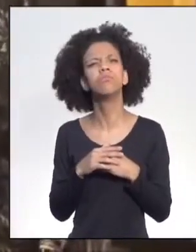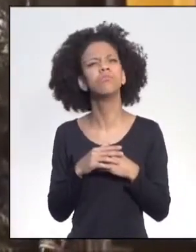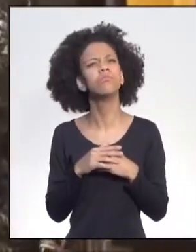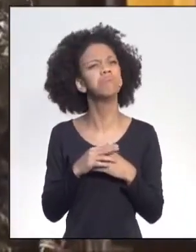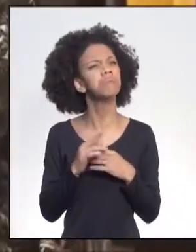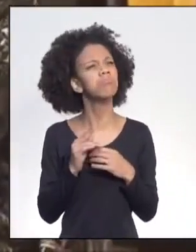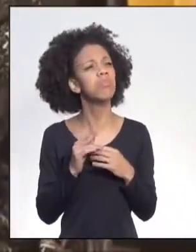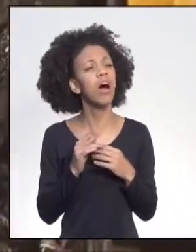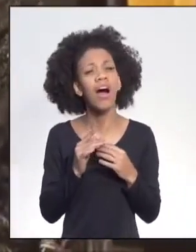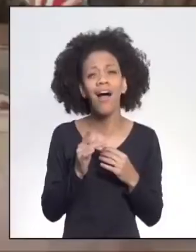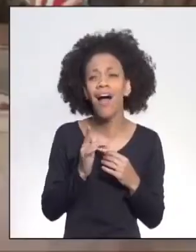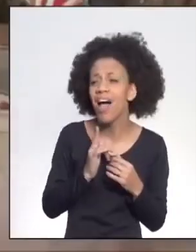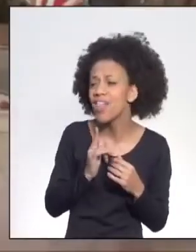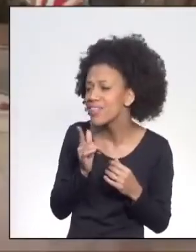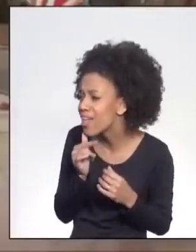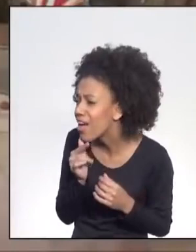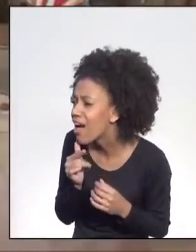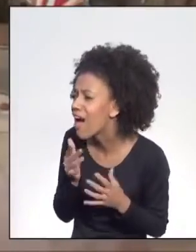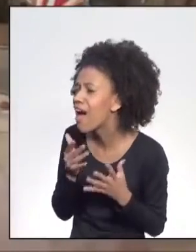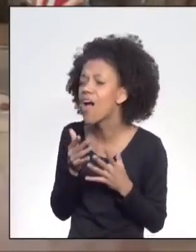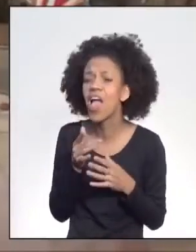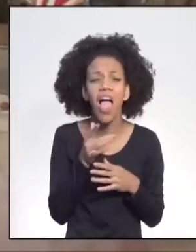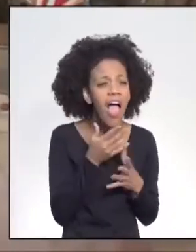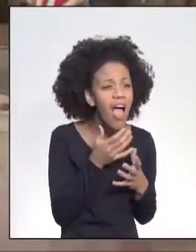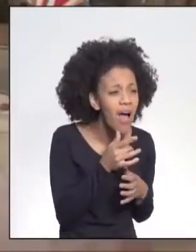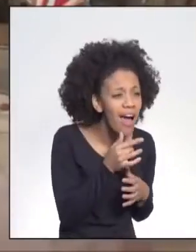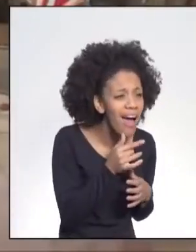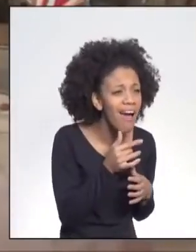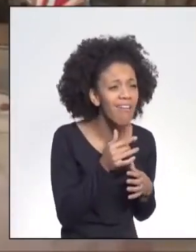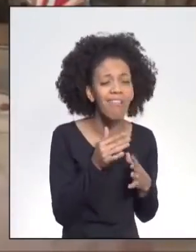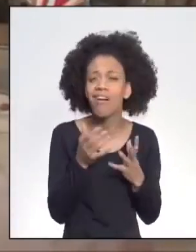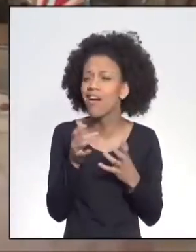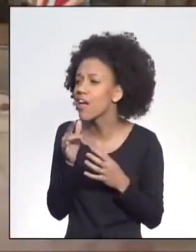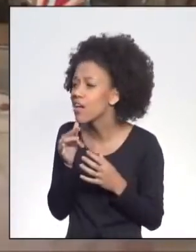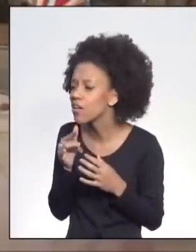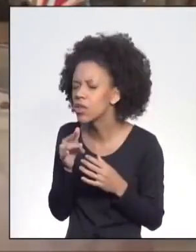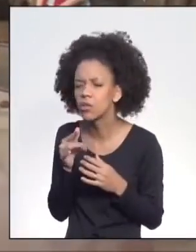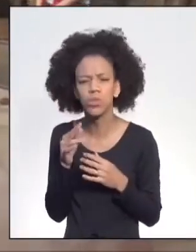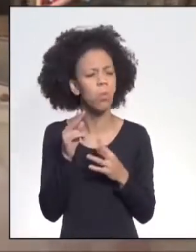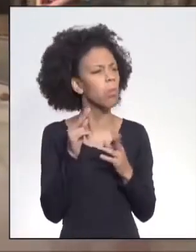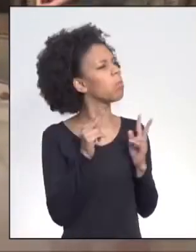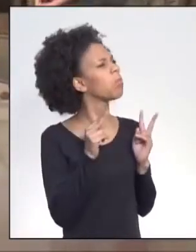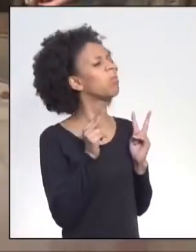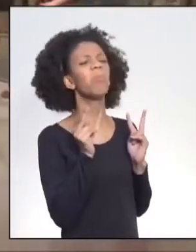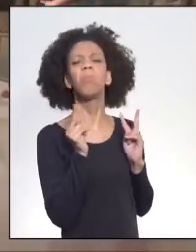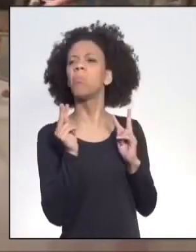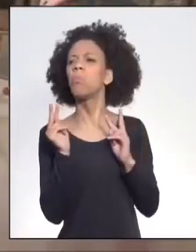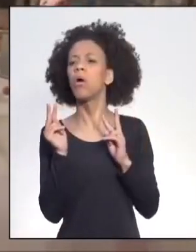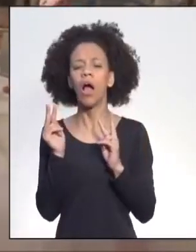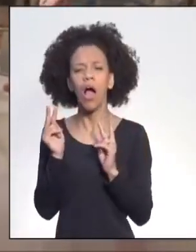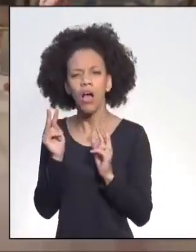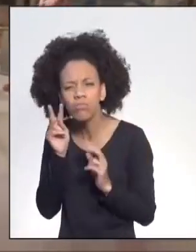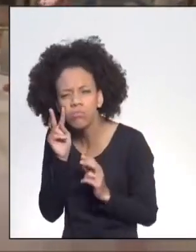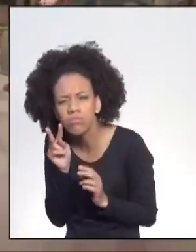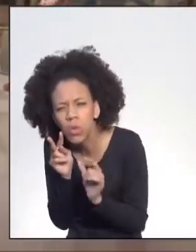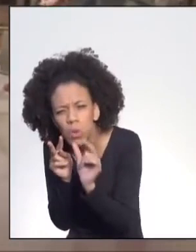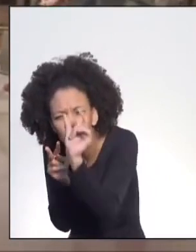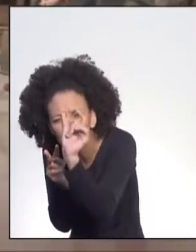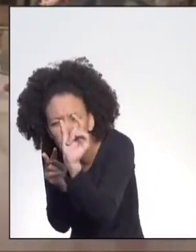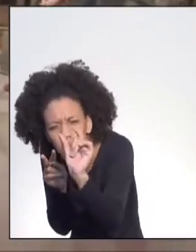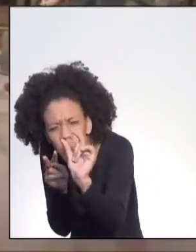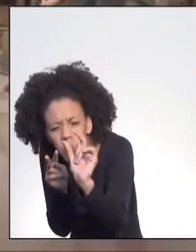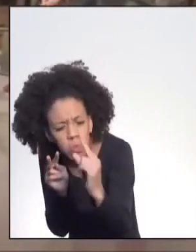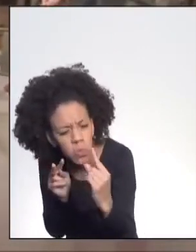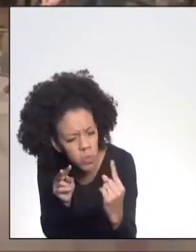tô com sede. J'ai soif. Eu tô com sede. Le voyageur cherche et trouve un petit être. E o viajante procurou e achou um ser Qui pequeno. êtes-vous? Quem é